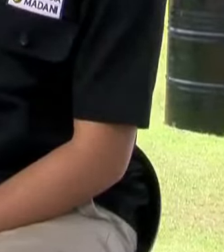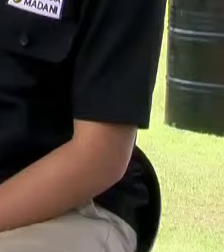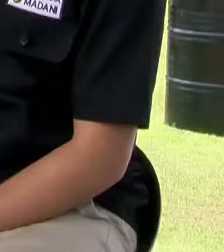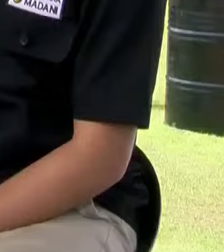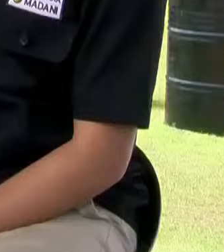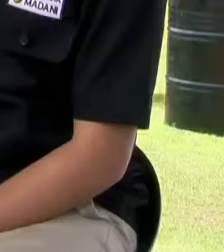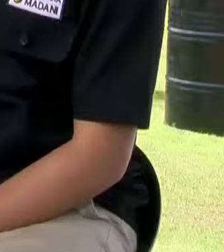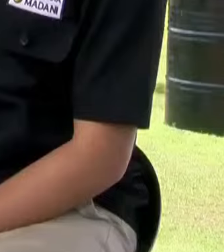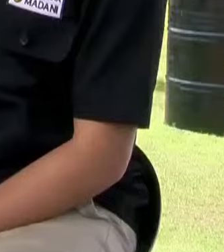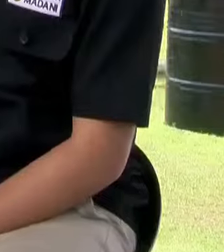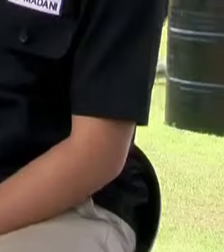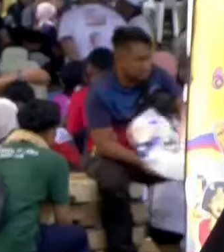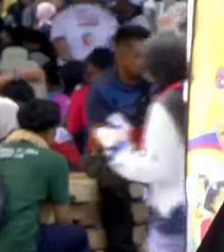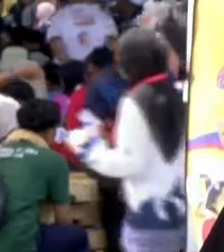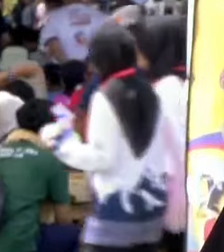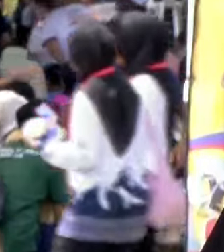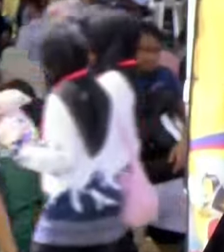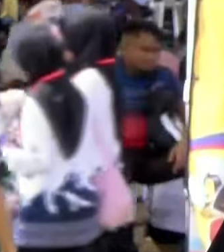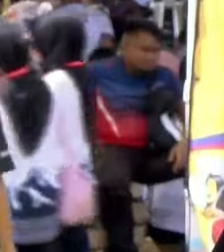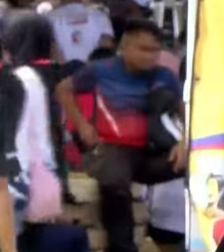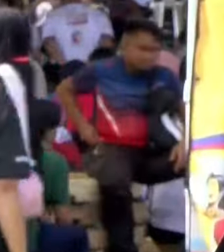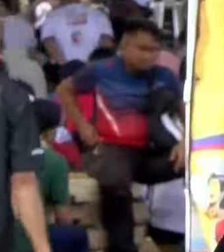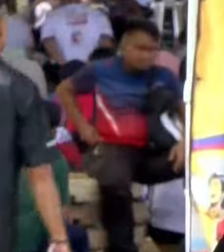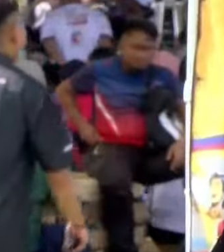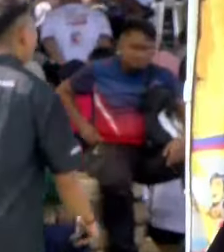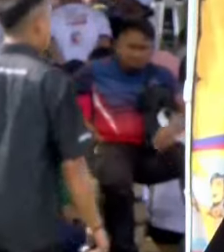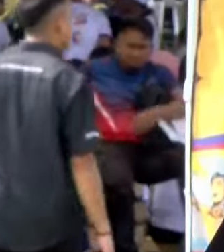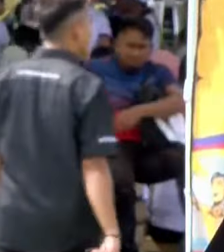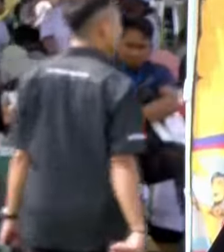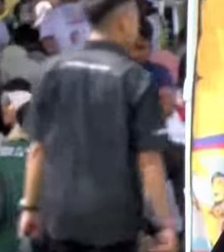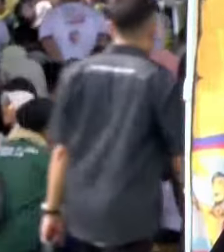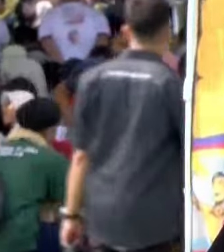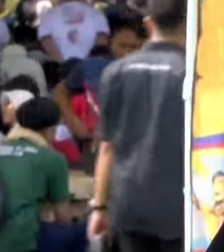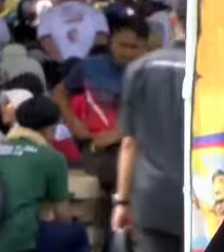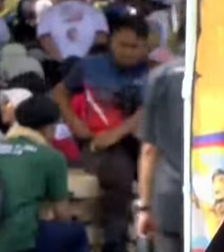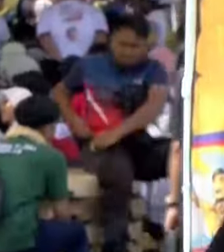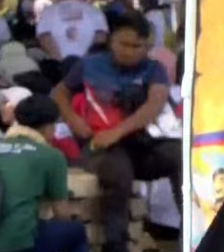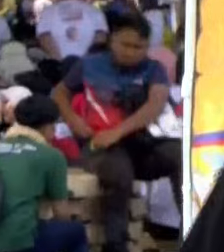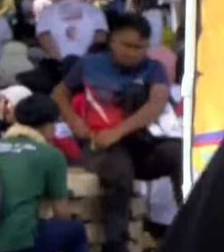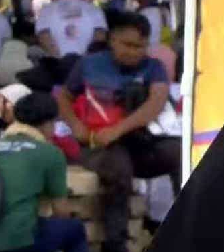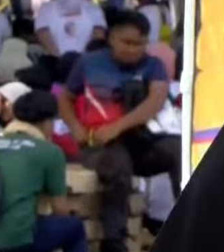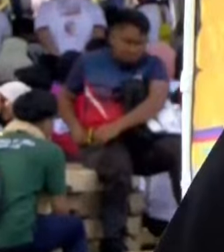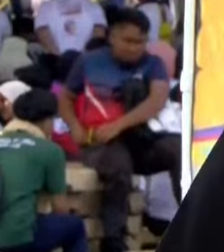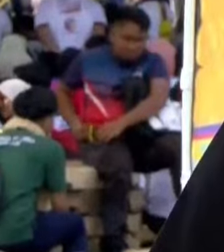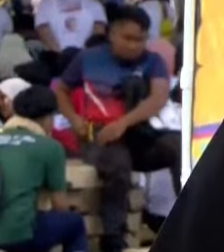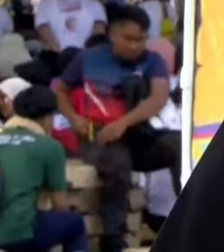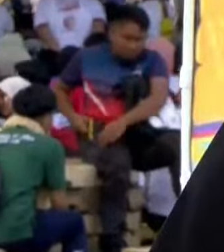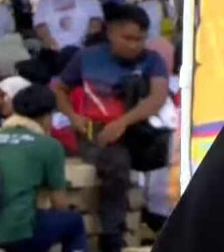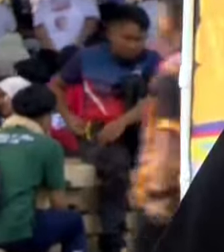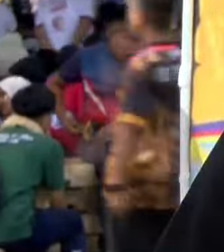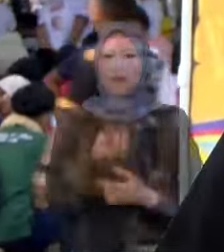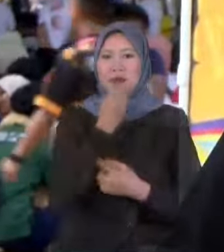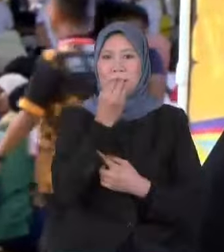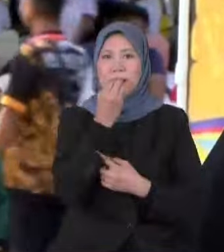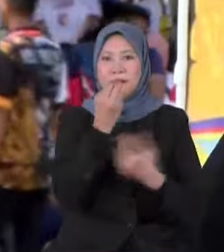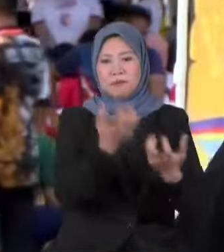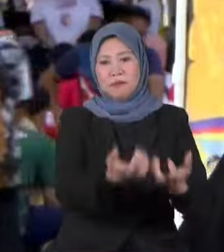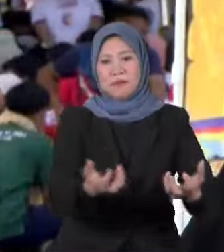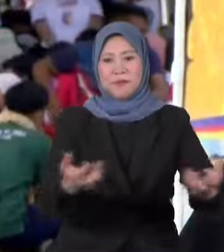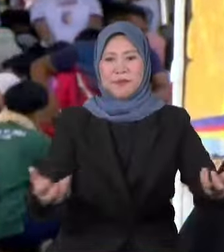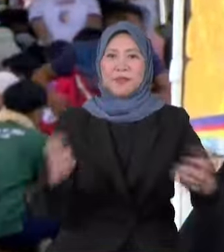kami bawa 12 orang vendor, jadilah boleh datang ke sini untuklah melawat vendor-vendor kami, adalah makanan tradisional dan